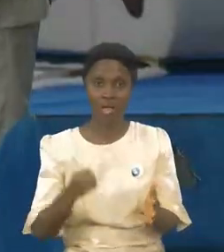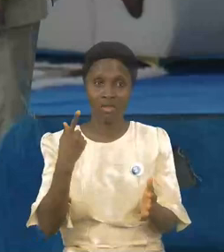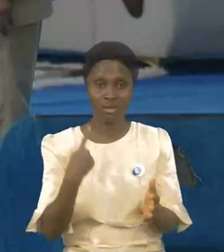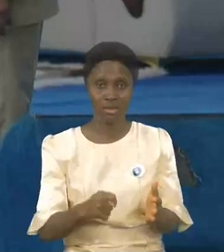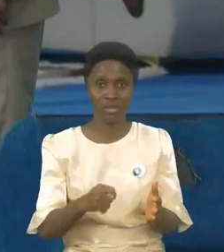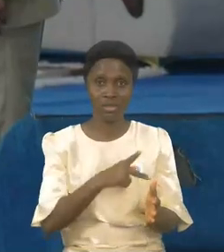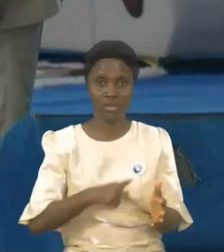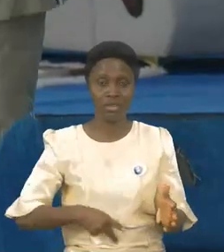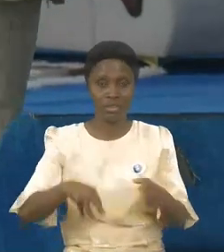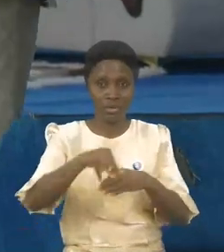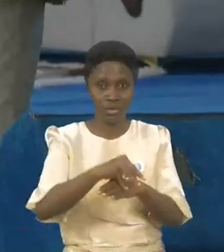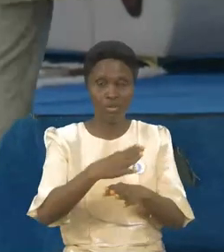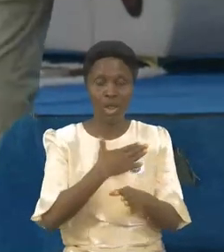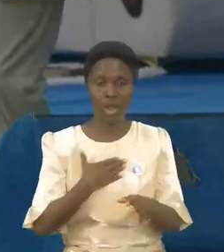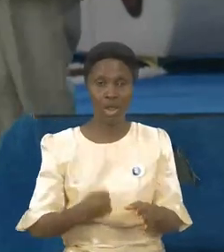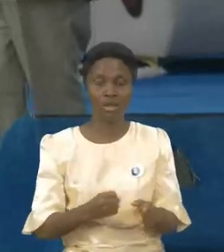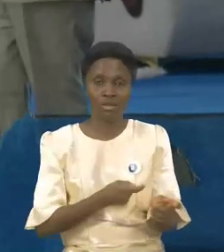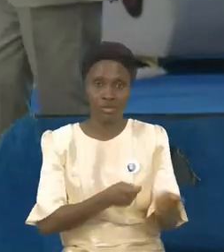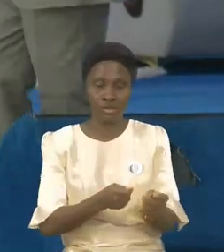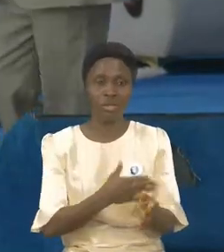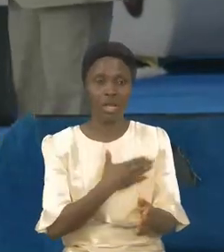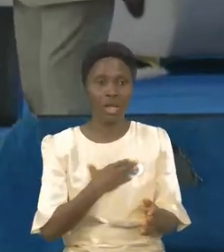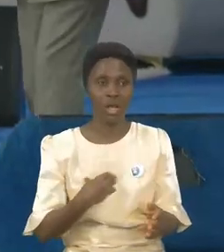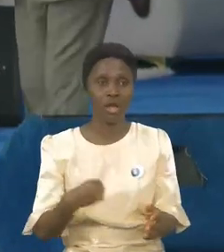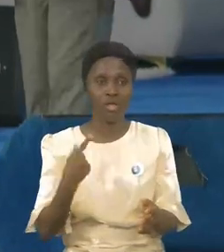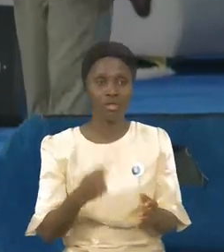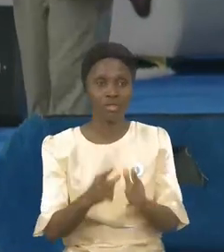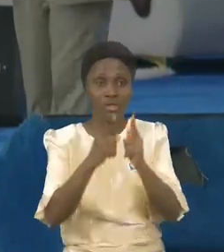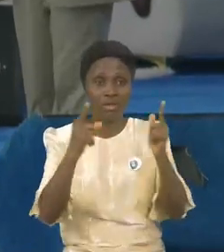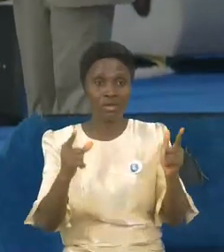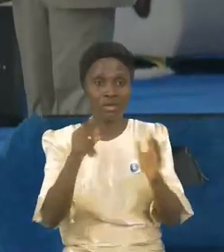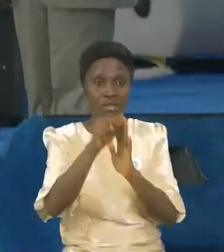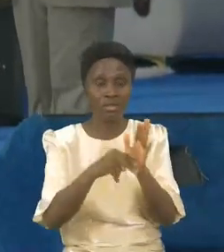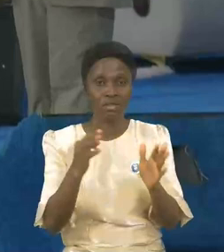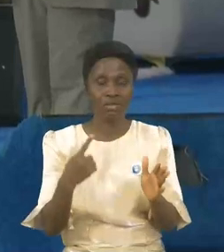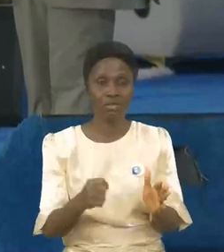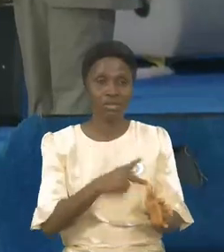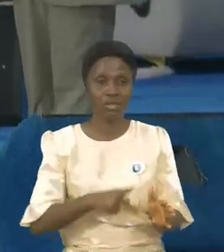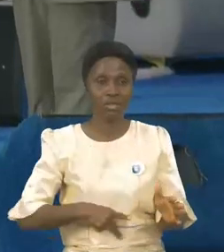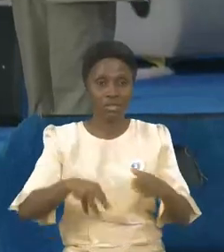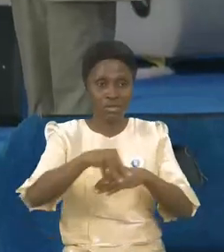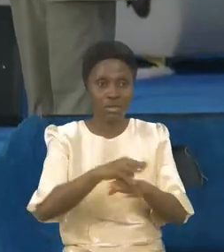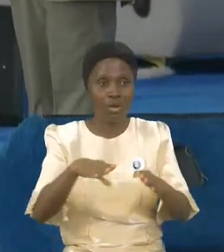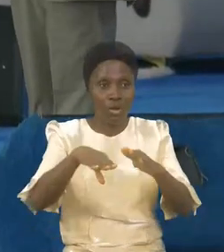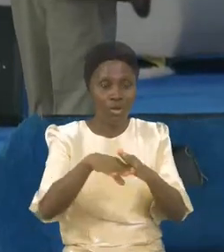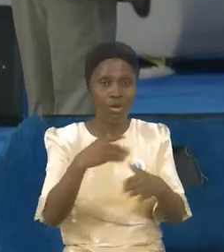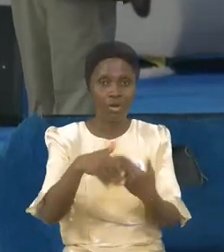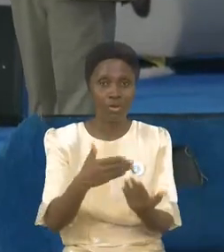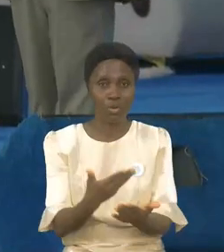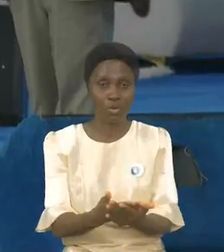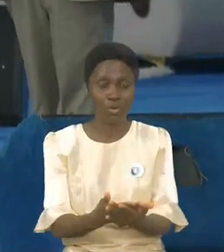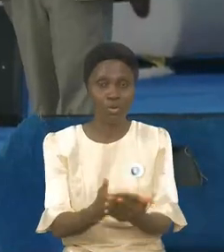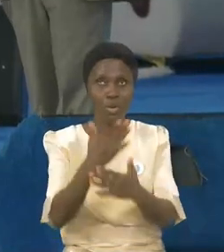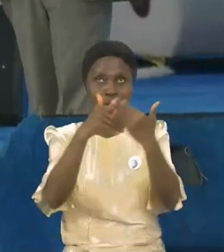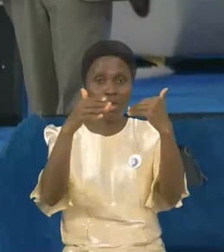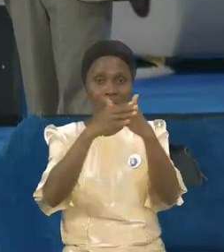27. 27 nous dit, le règne, la domination et la grandeur de tous les